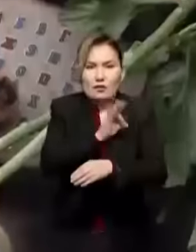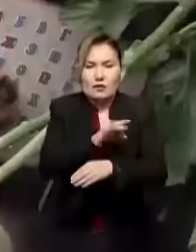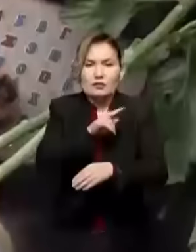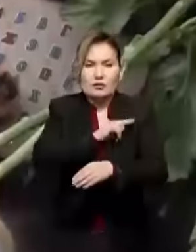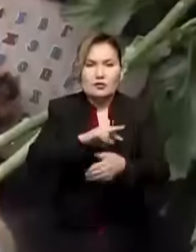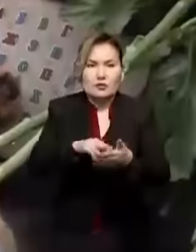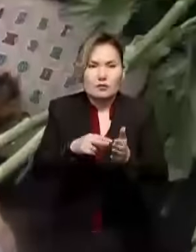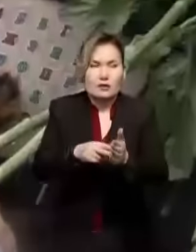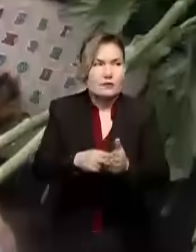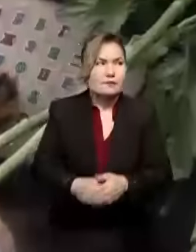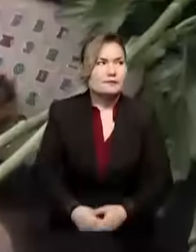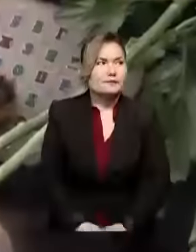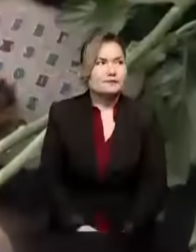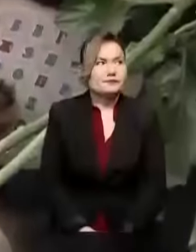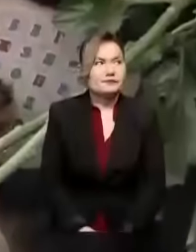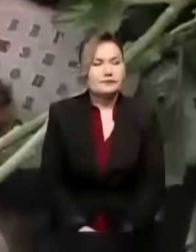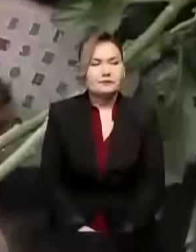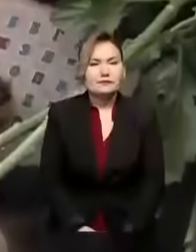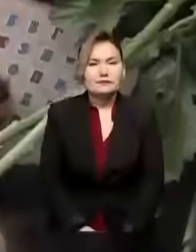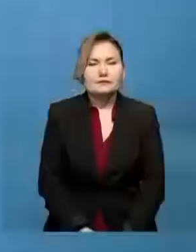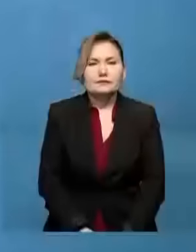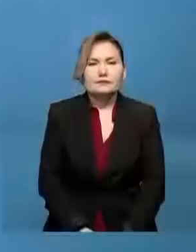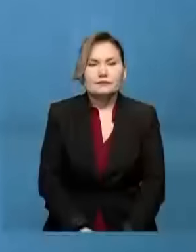Гамиров, Ресейден, 24 KZ.